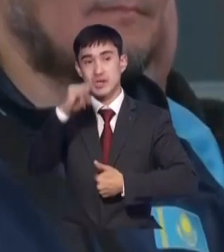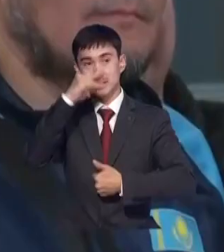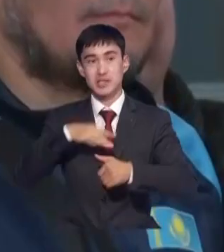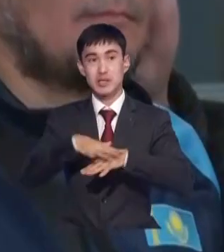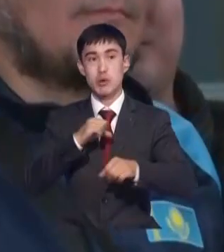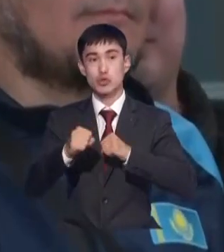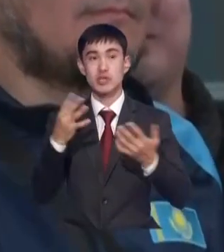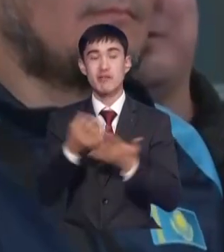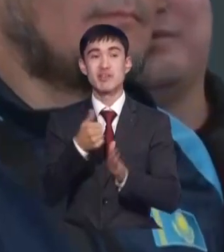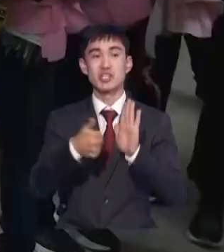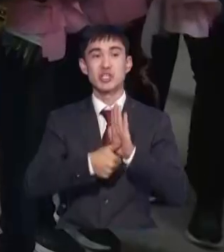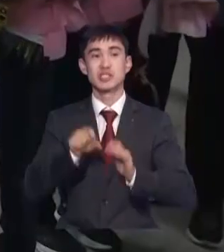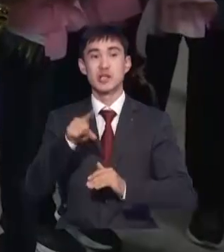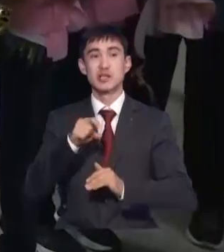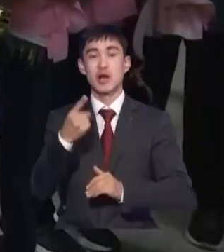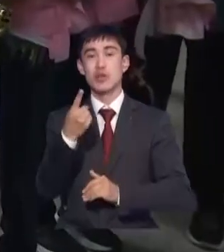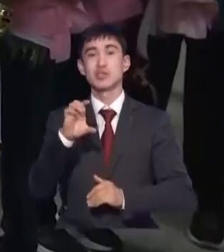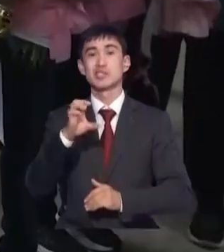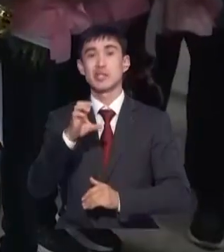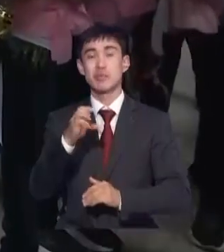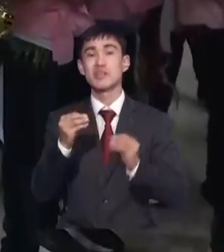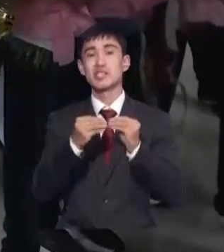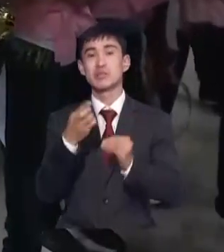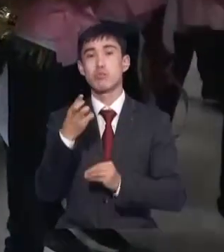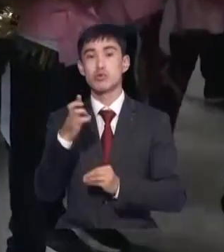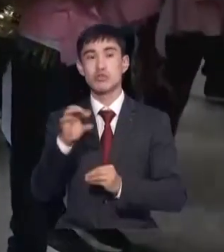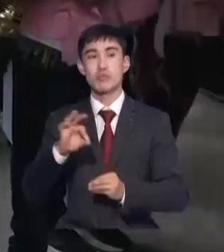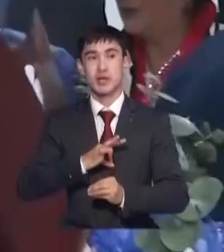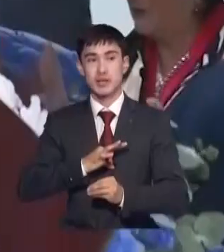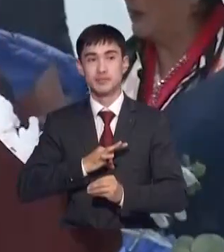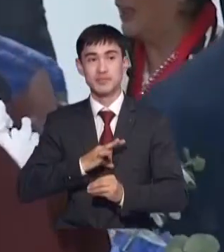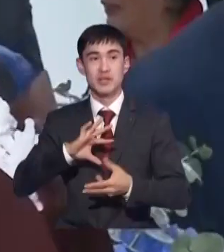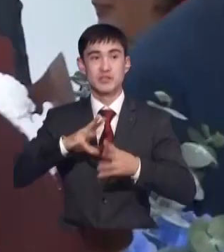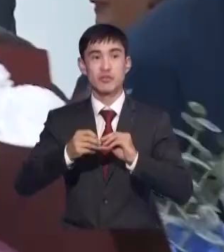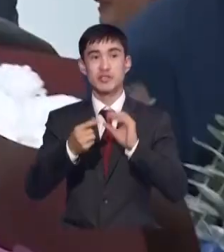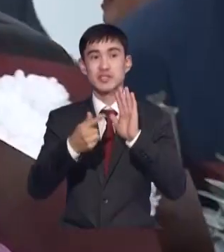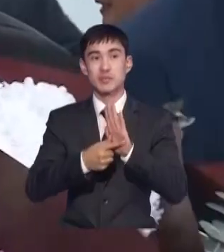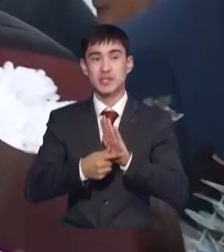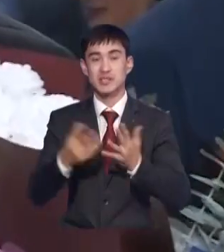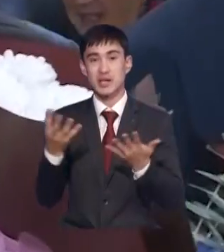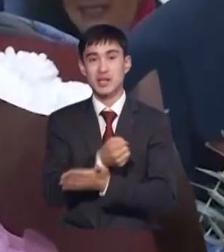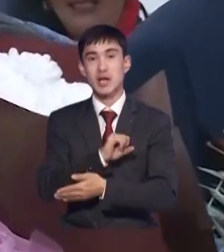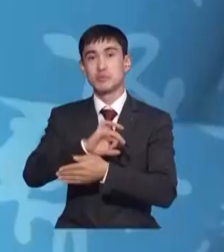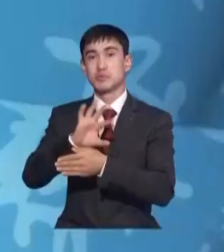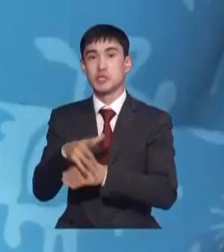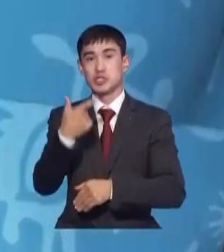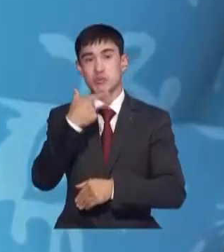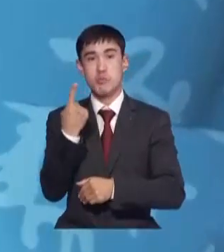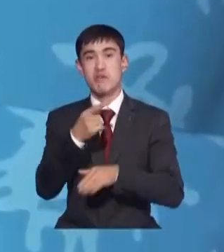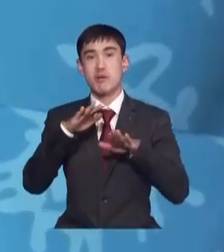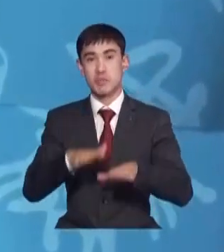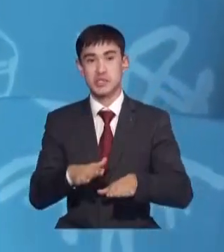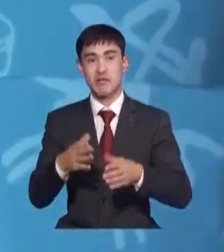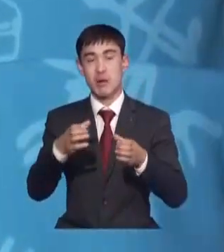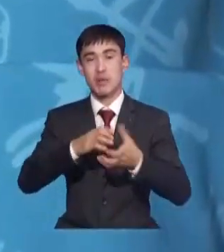боксеры завоевали 6 золотых, 1 серебряную и 10 бронзовых медалей. Всего 17 наград, обеспечив себе первое